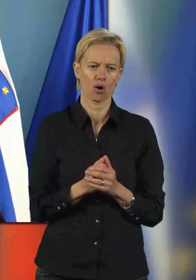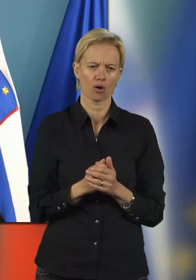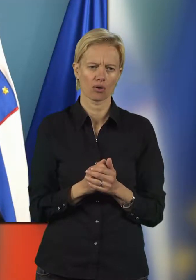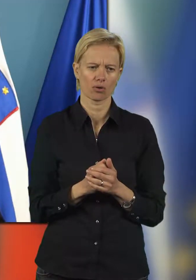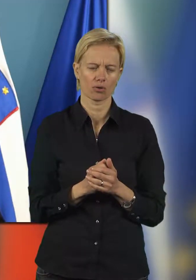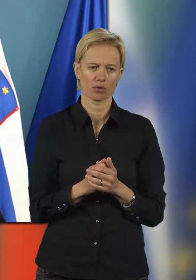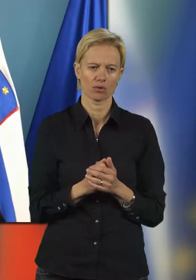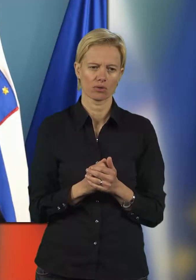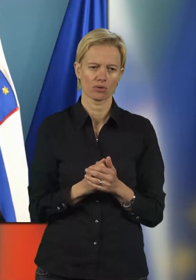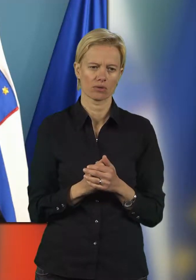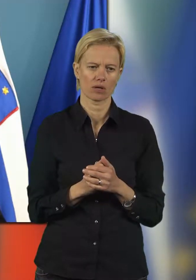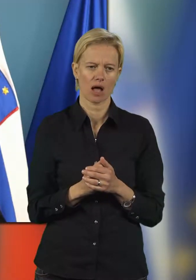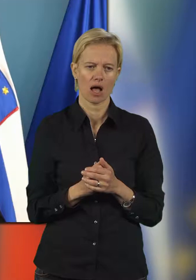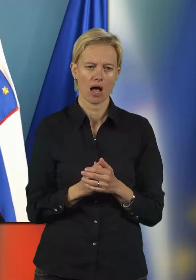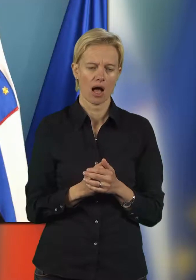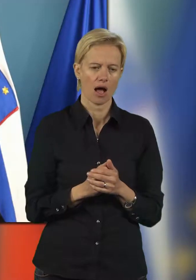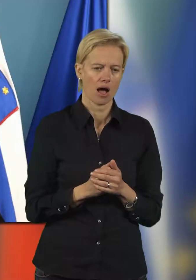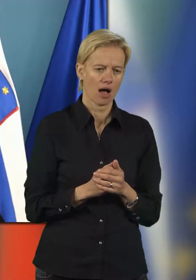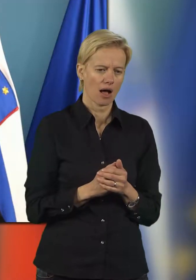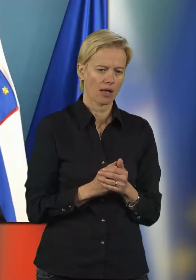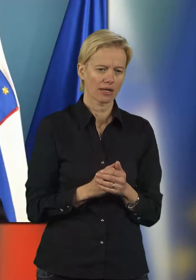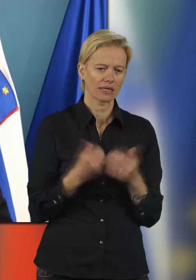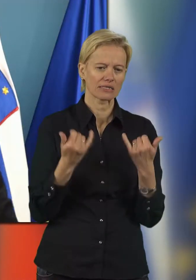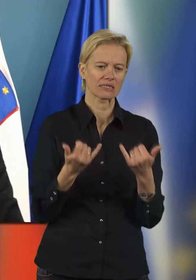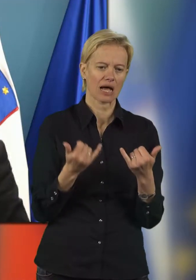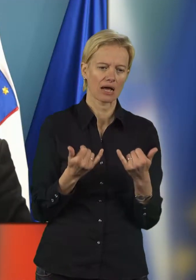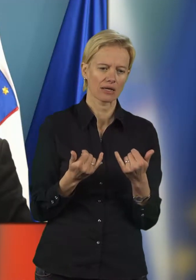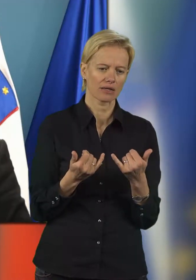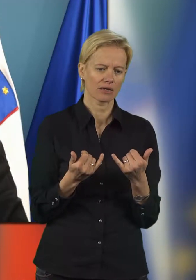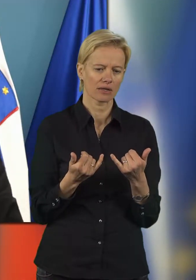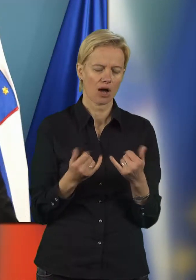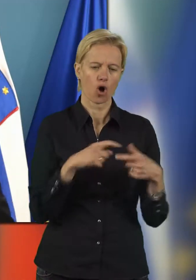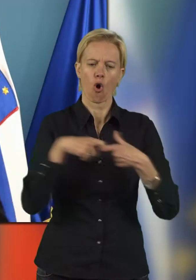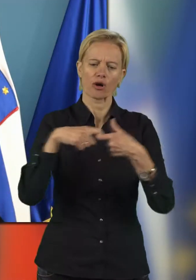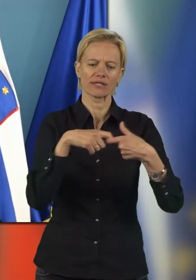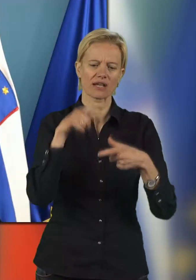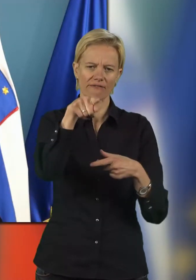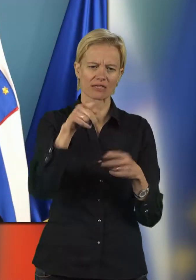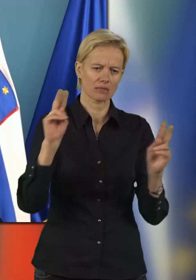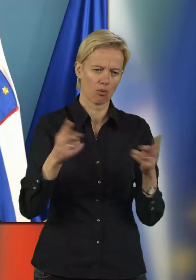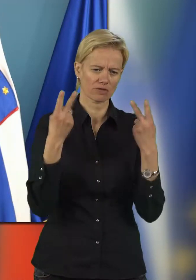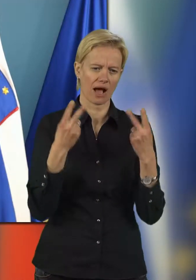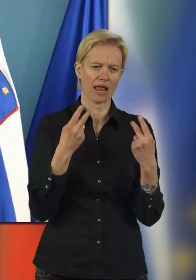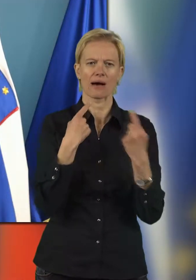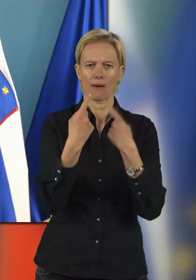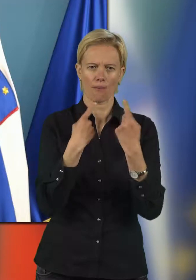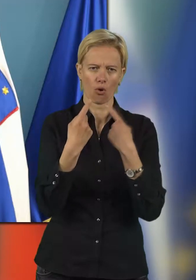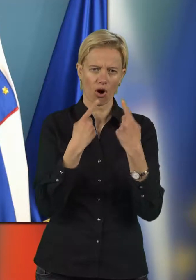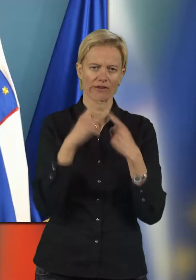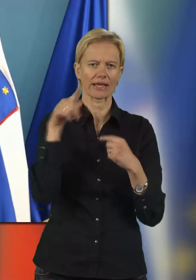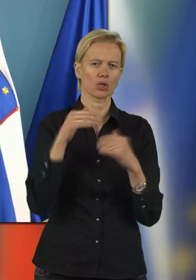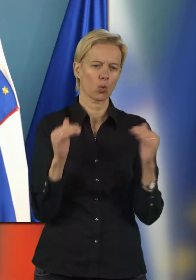vprašanje drugo? Zdaj imamo priliko STA-ju. Tadeja Vrtovec, STA. Zdaj, koalicija vas je včeraj pozvala, da